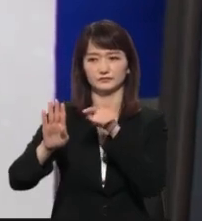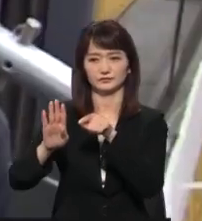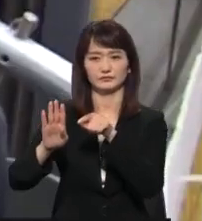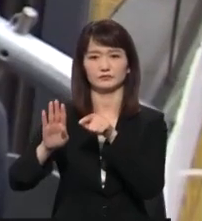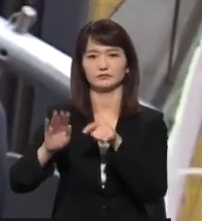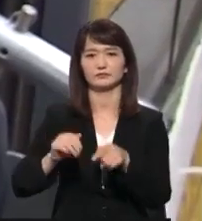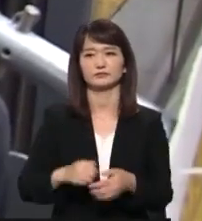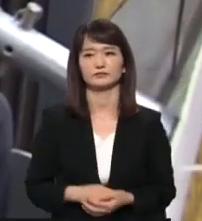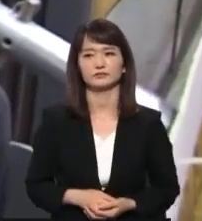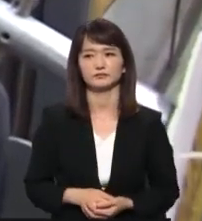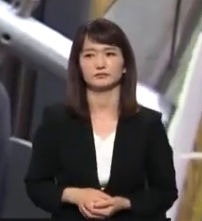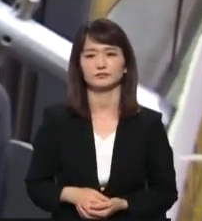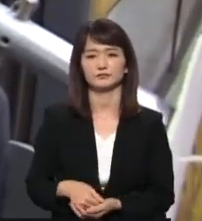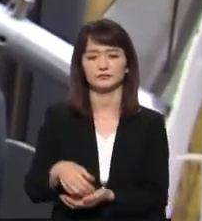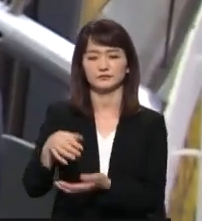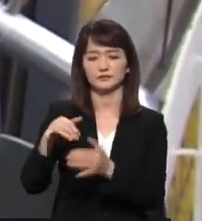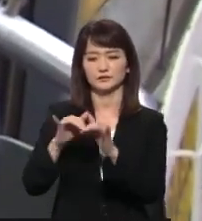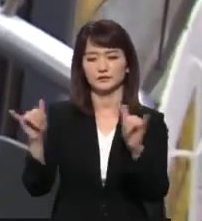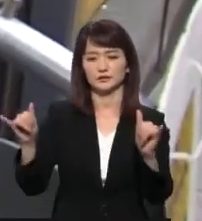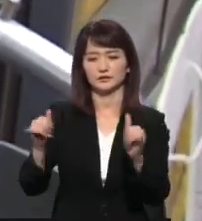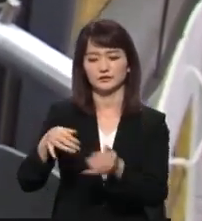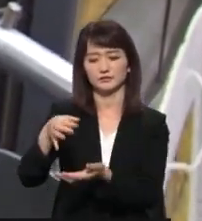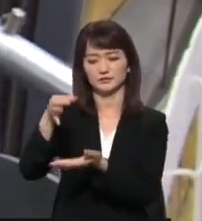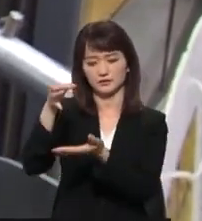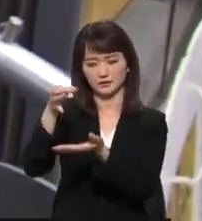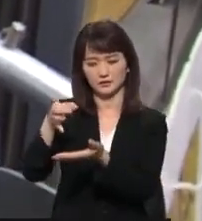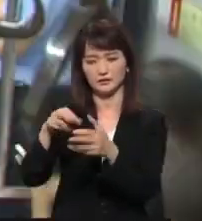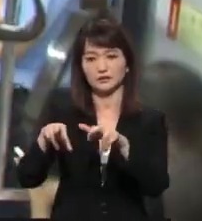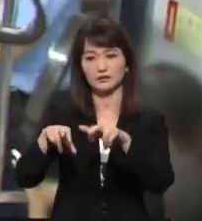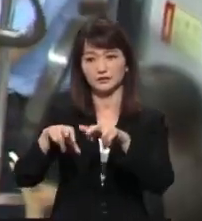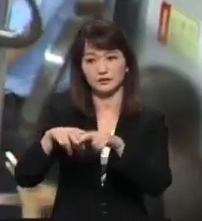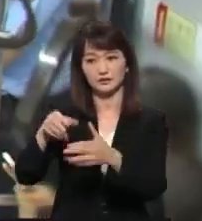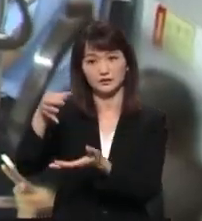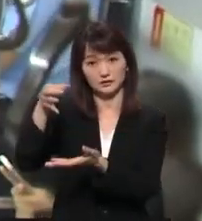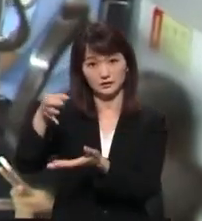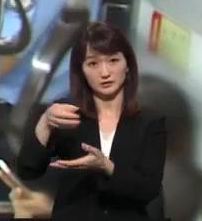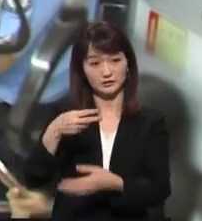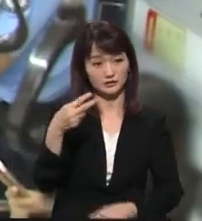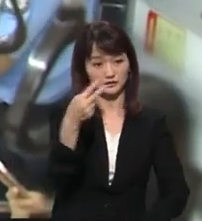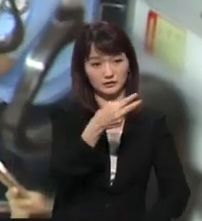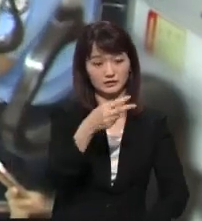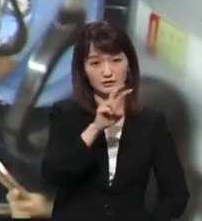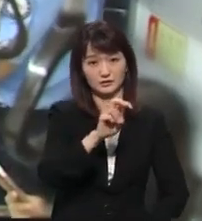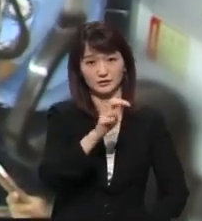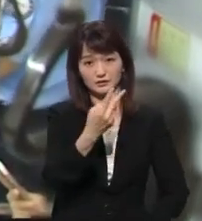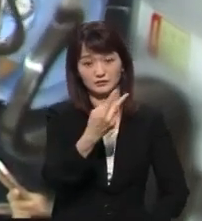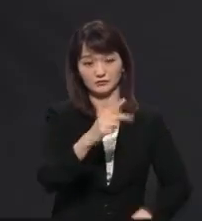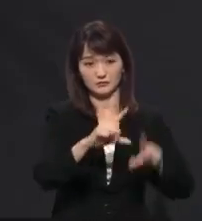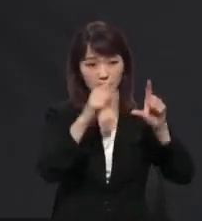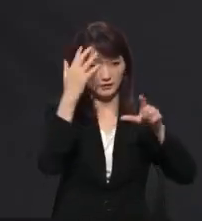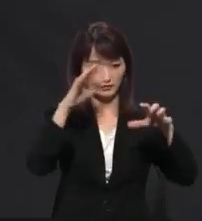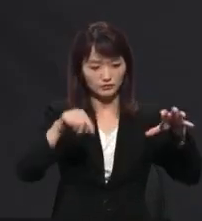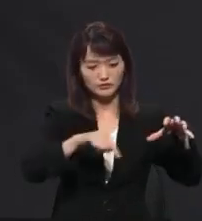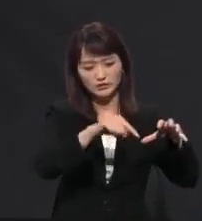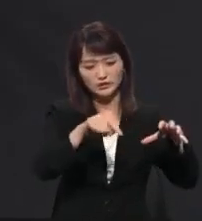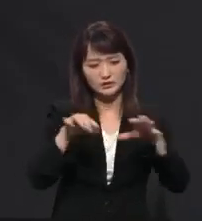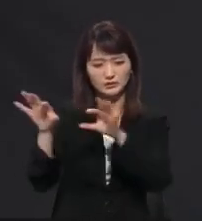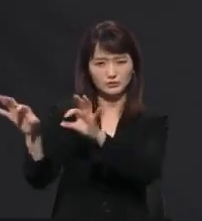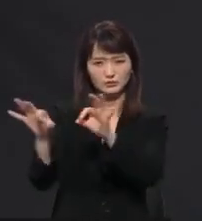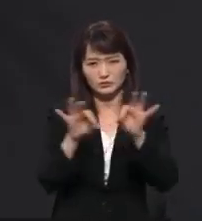일단 가치 사람의 무게 장애인의 무게가 바로 2022년도 한국사회에도 흐르고 있는 것이